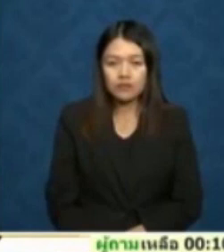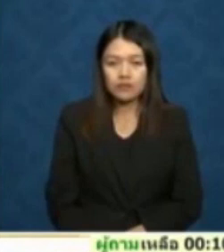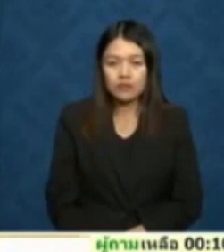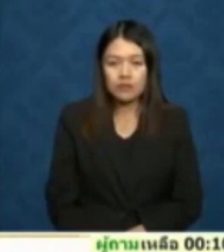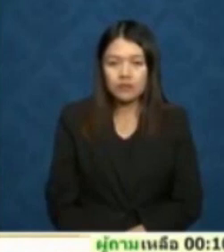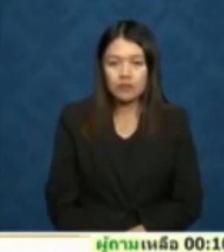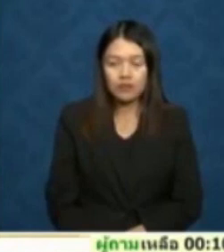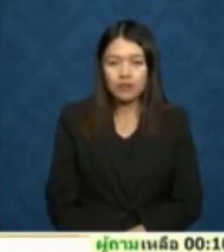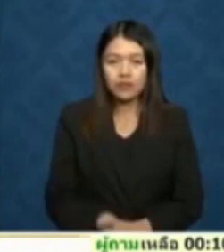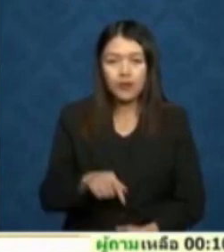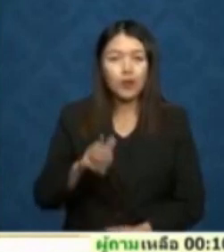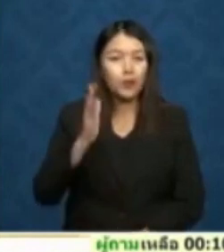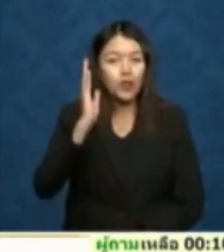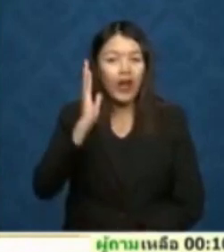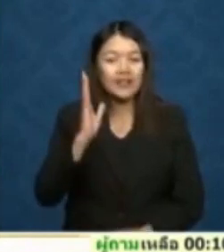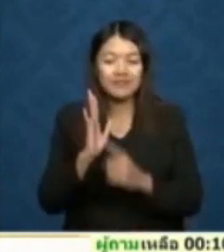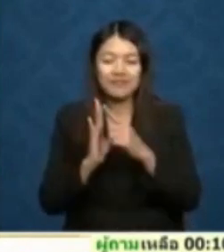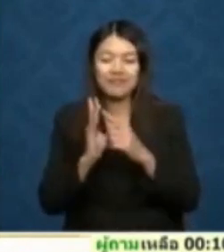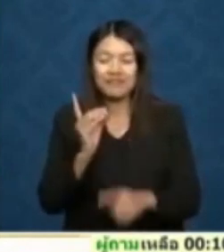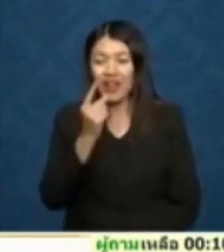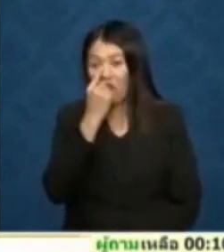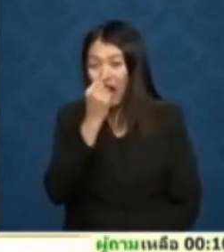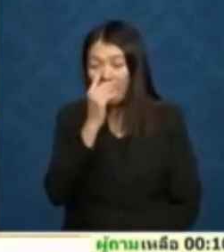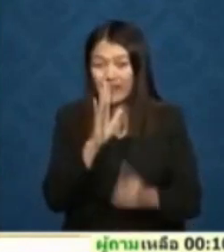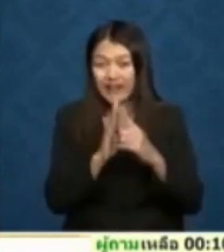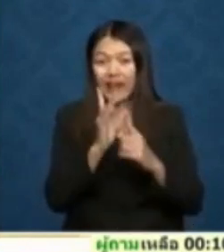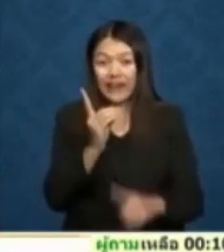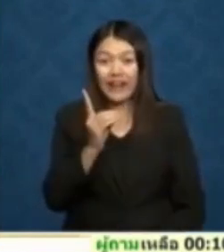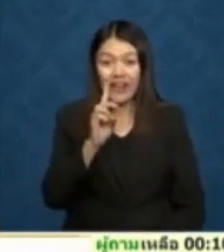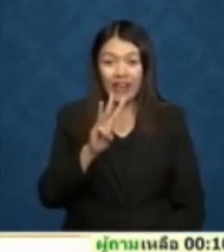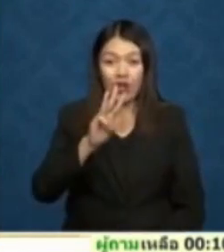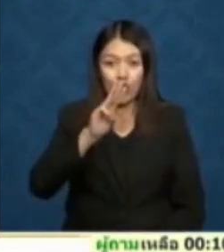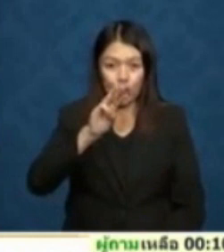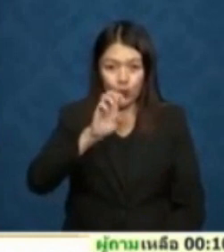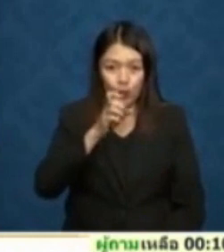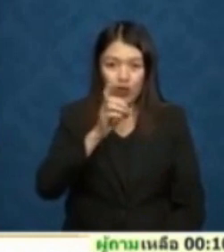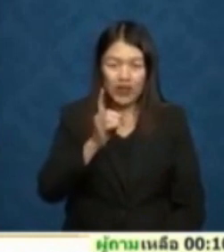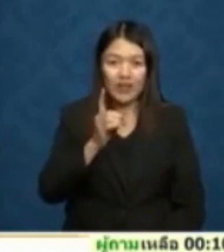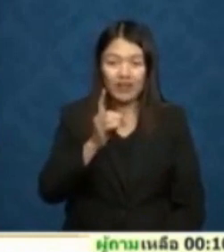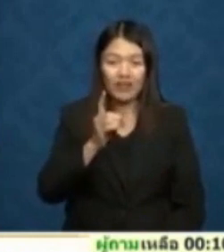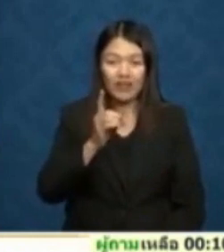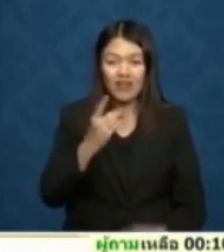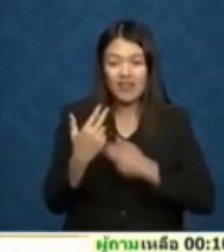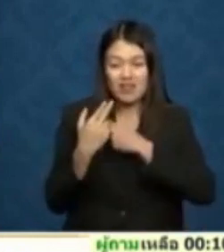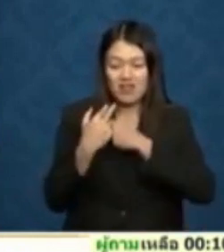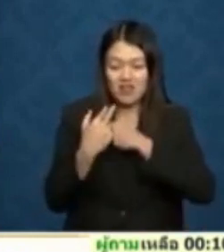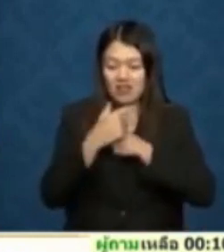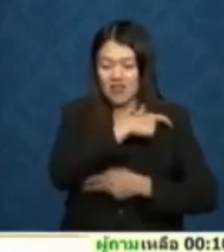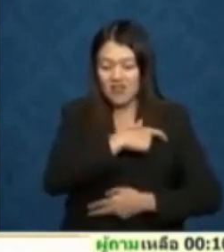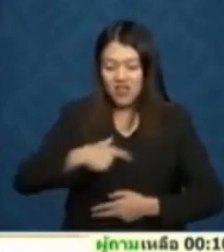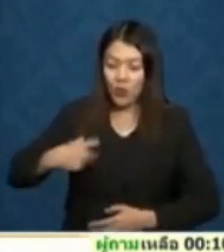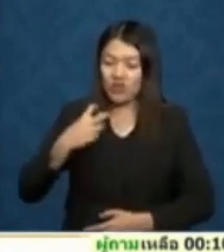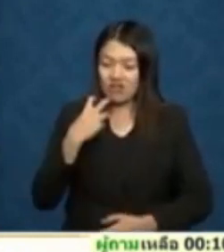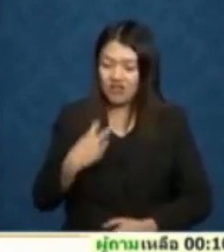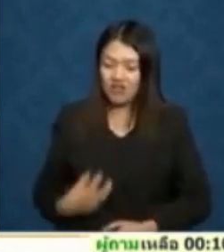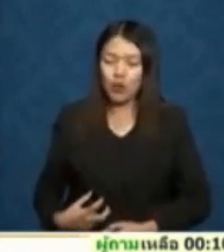ดวิดหรืออูบิสเฟชาวสวิตได้ยอมรับ